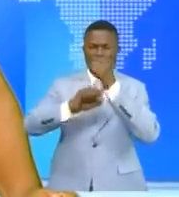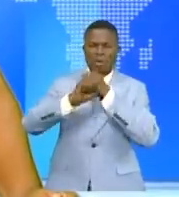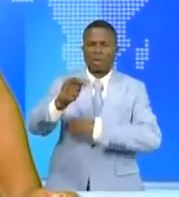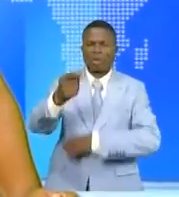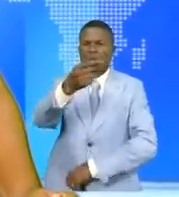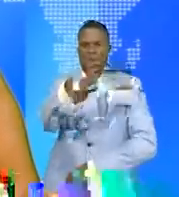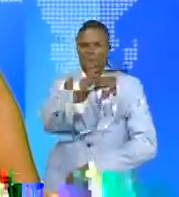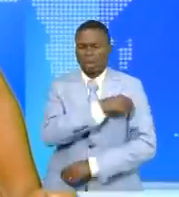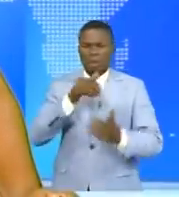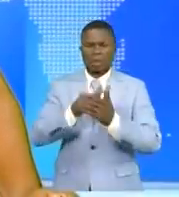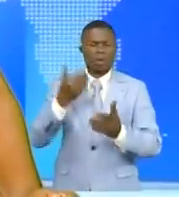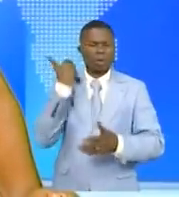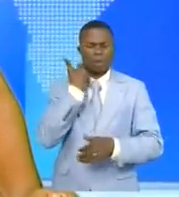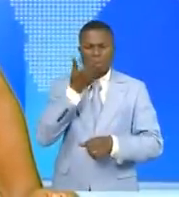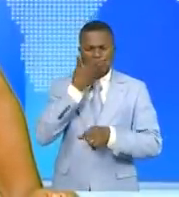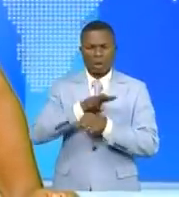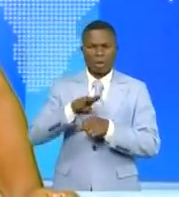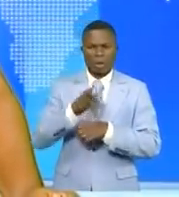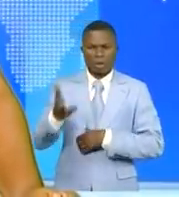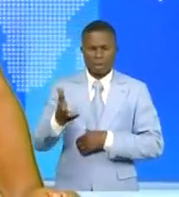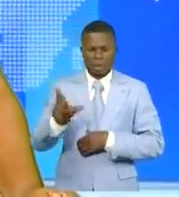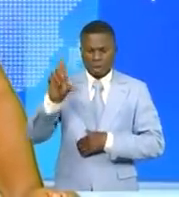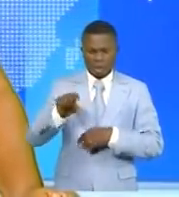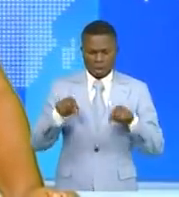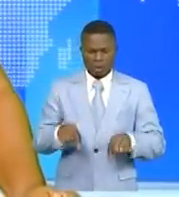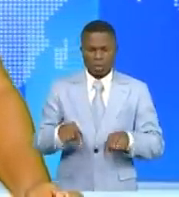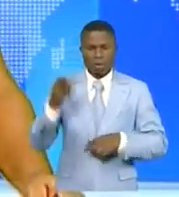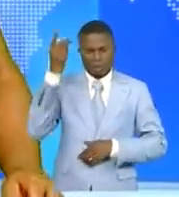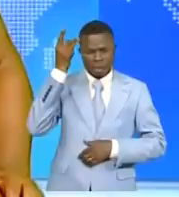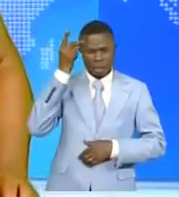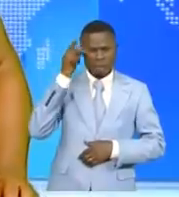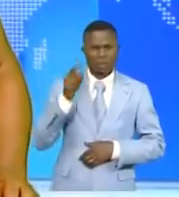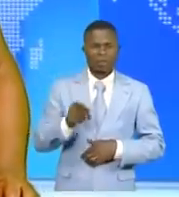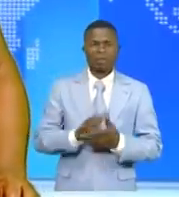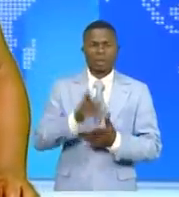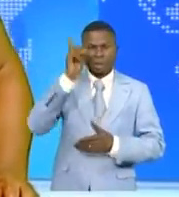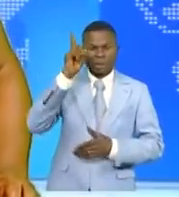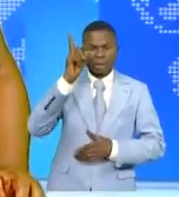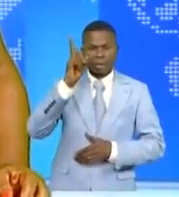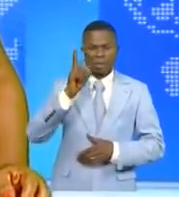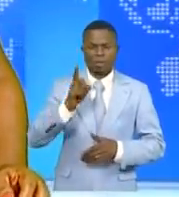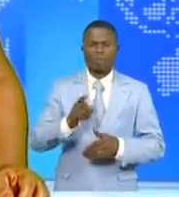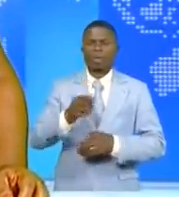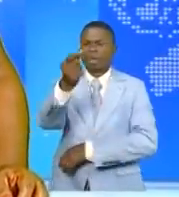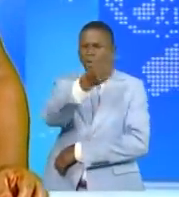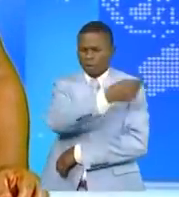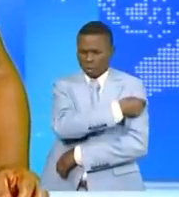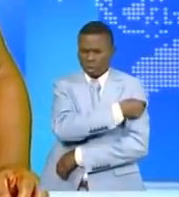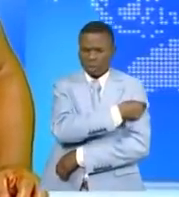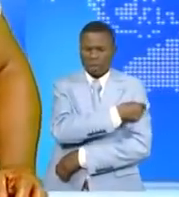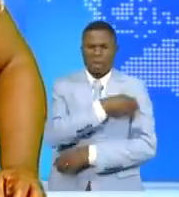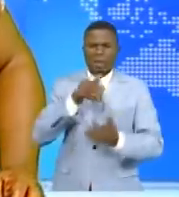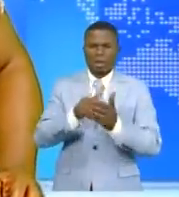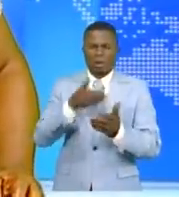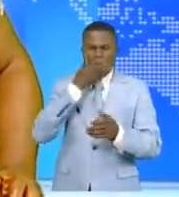vaccination contre la pandémie du coronavirus. Ce lundi à Kinshasa, les premières injections ont été